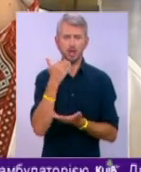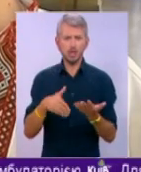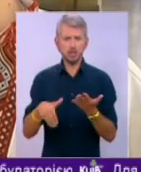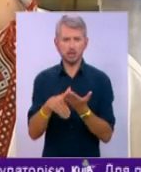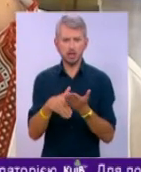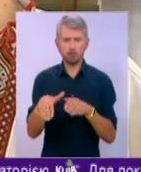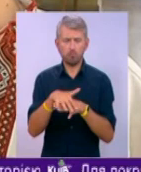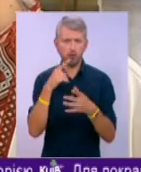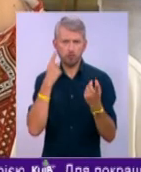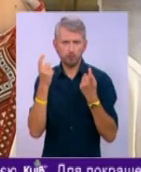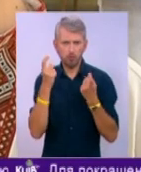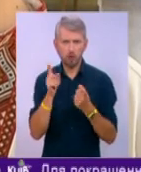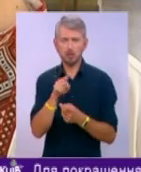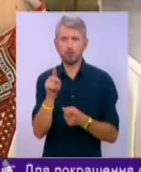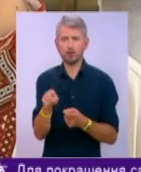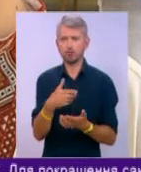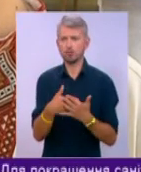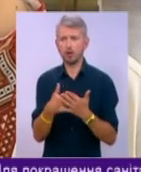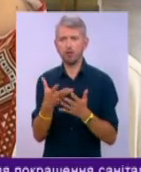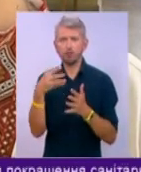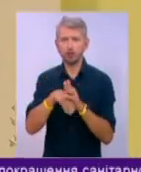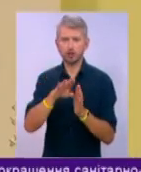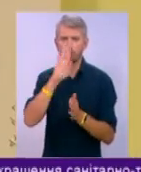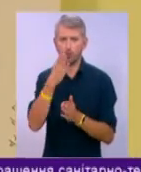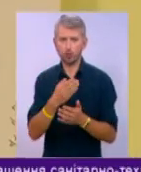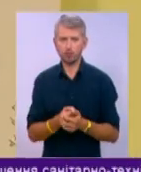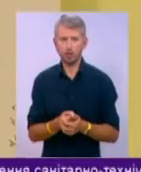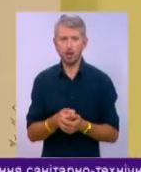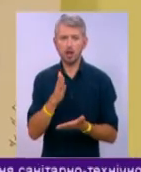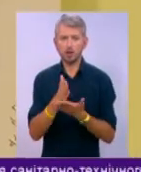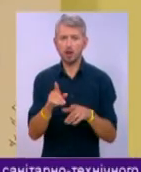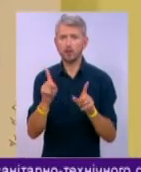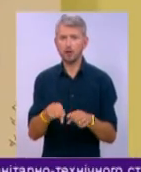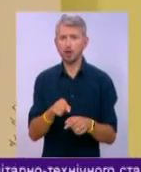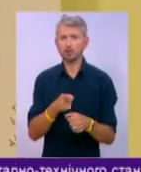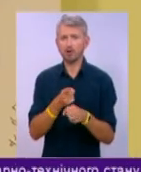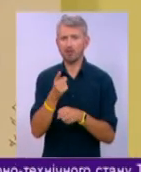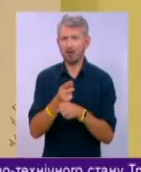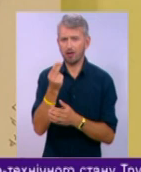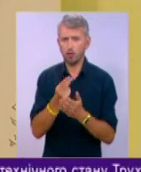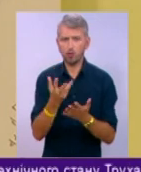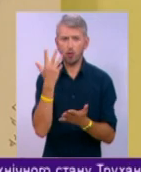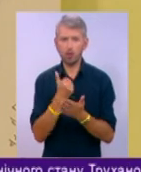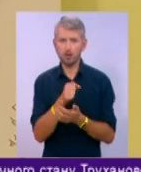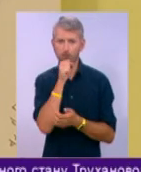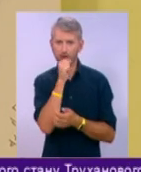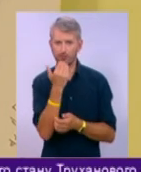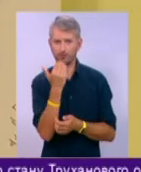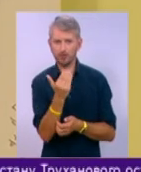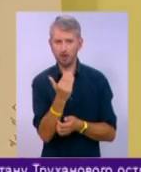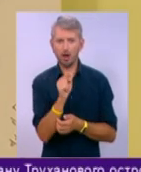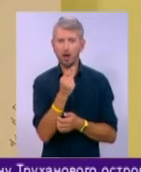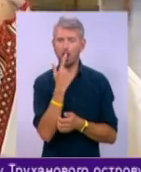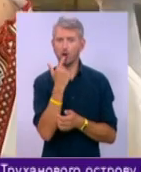средств масової інформації, вони стали якби внутрішніми ворогами. Є теж карикатура, коли мікрофон Live News, да, з неї тече